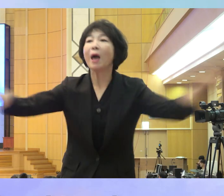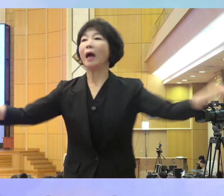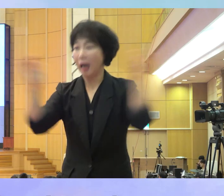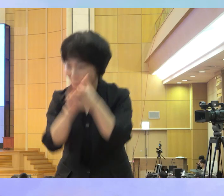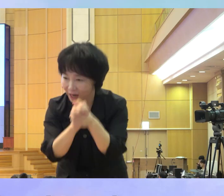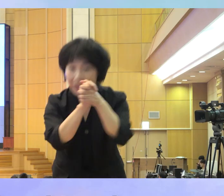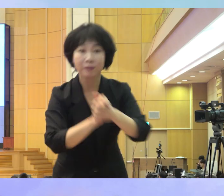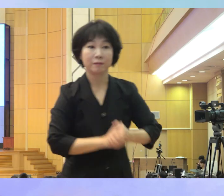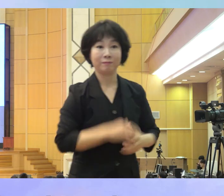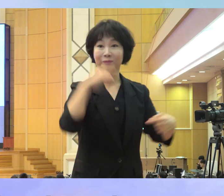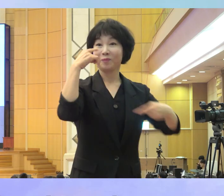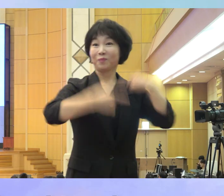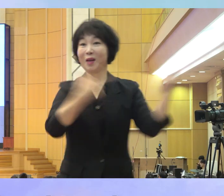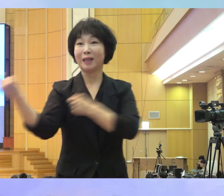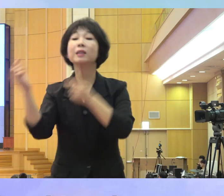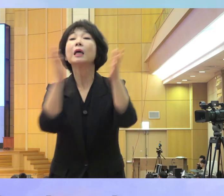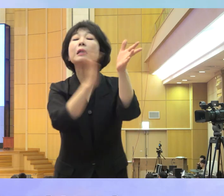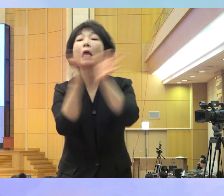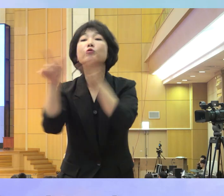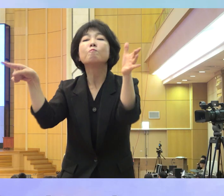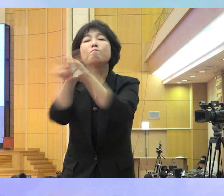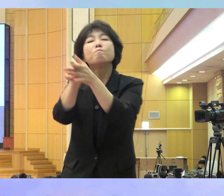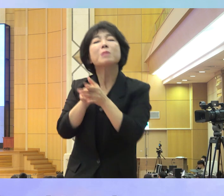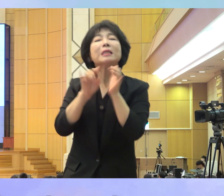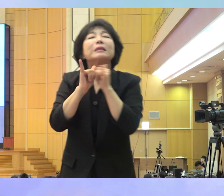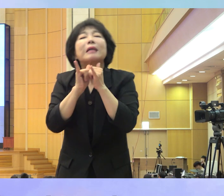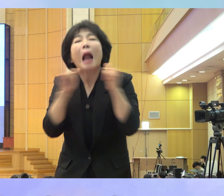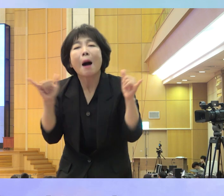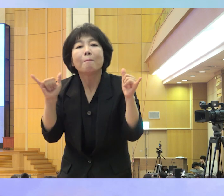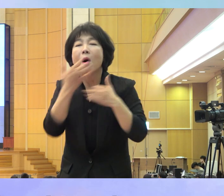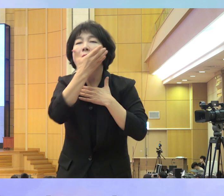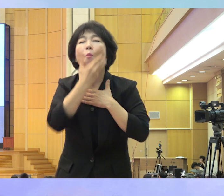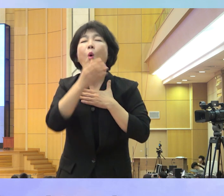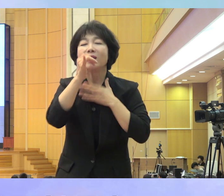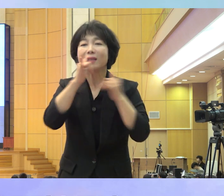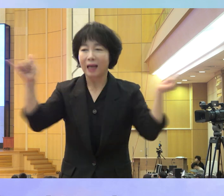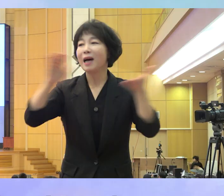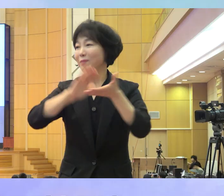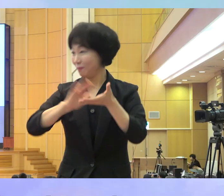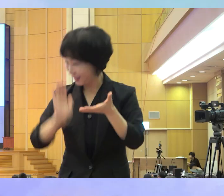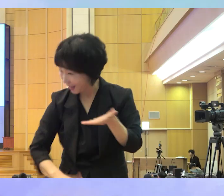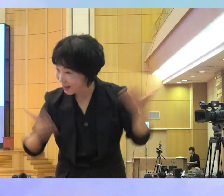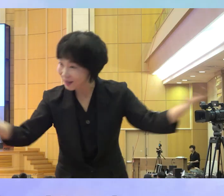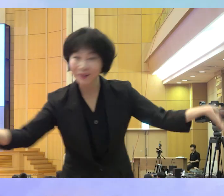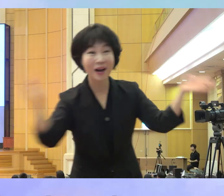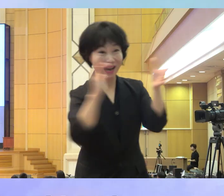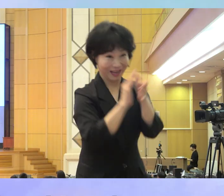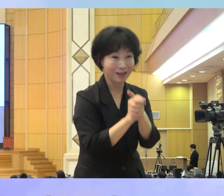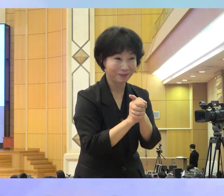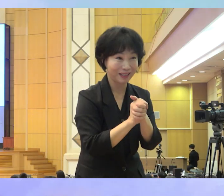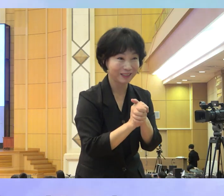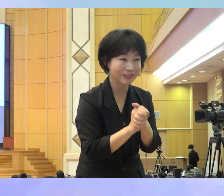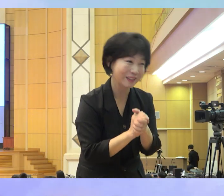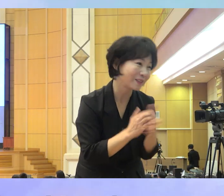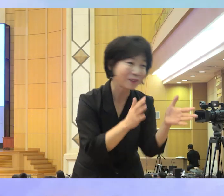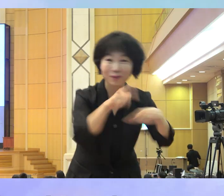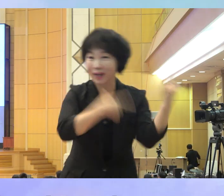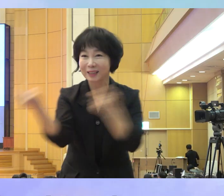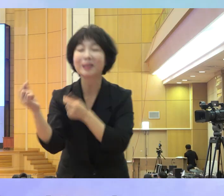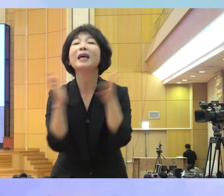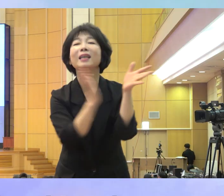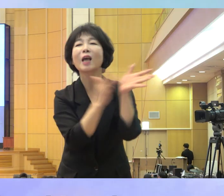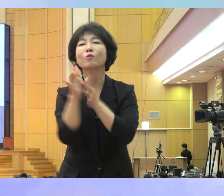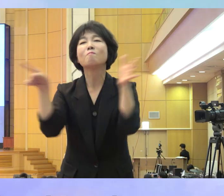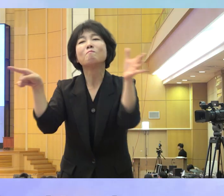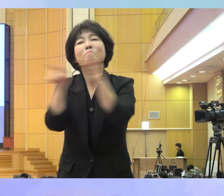할렐루야. 따라합시다. 예수 믿는 자는 복 있는 사람입니다. 옆에 분들과 인사하겠습니다. 예수 믿는